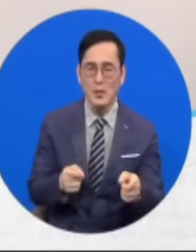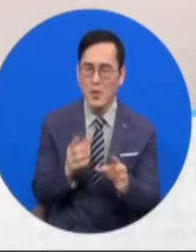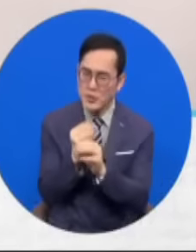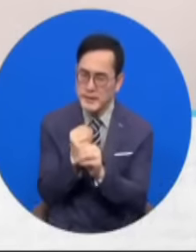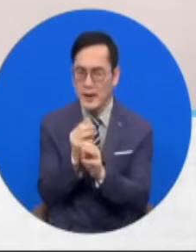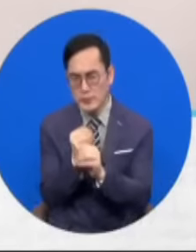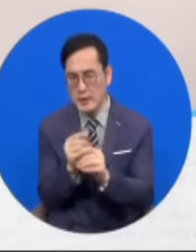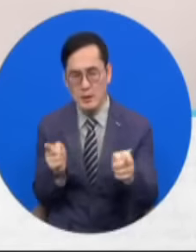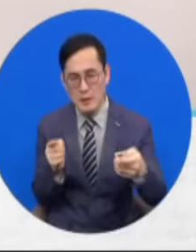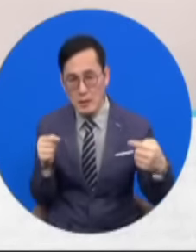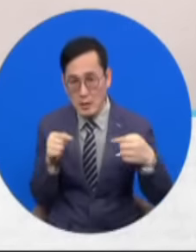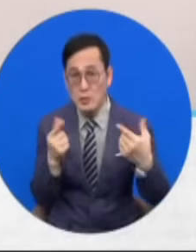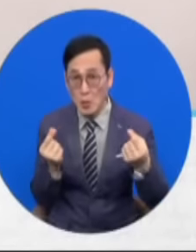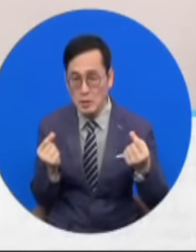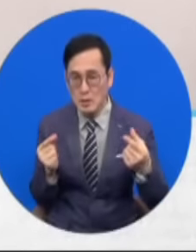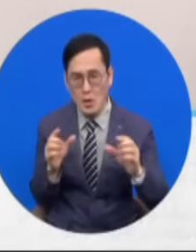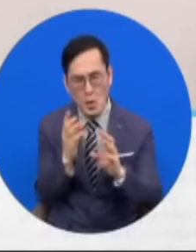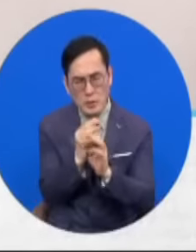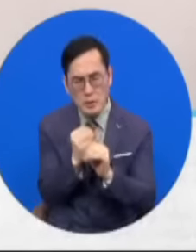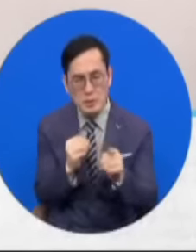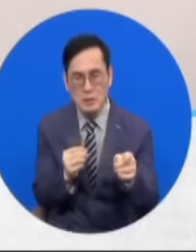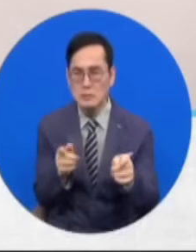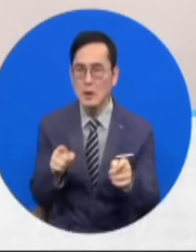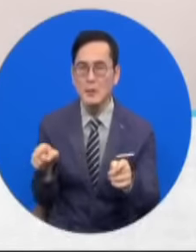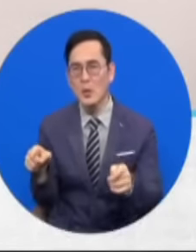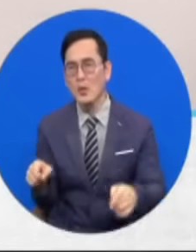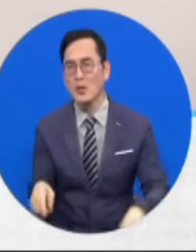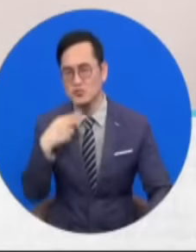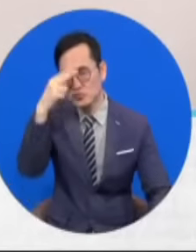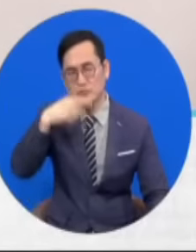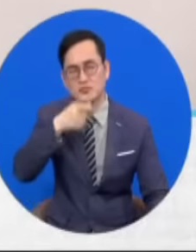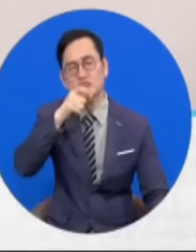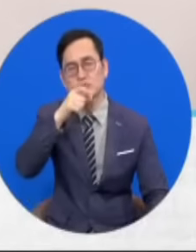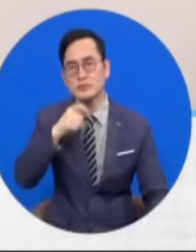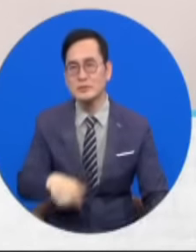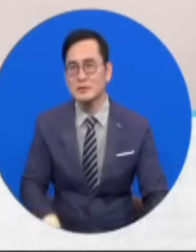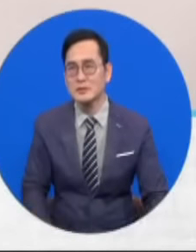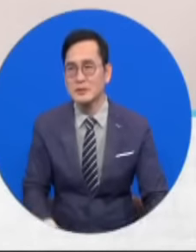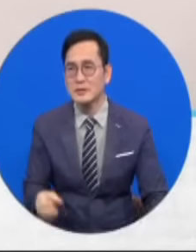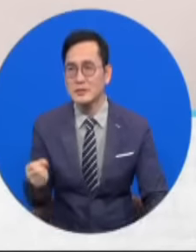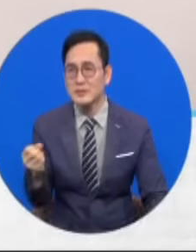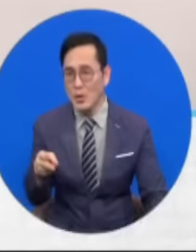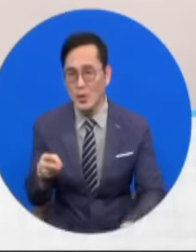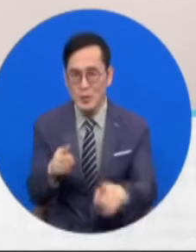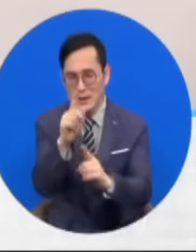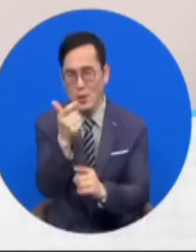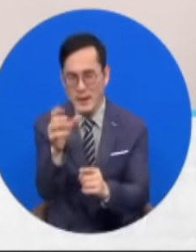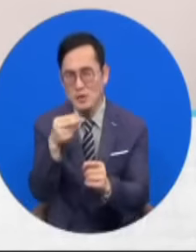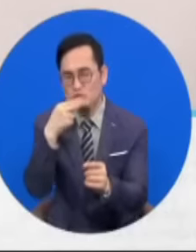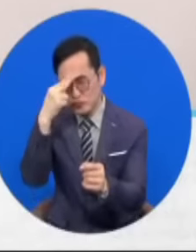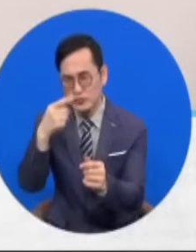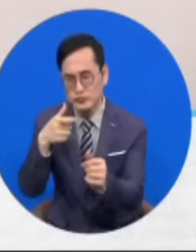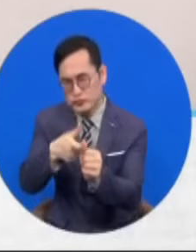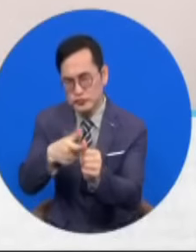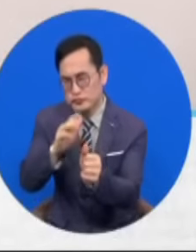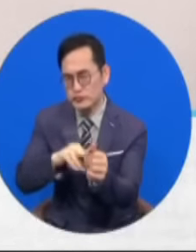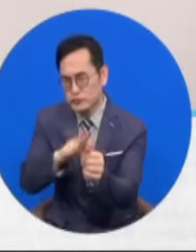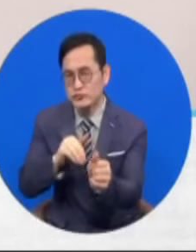넣었을까 근데이 검 박사님 검사가 이화영 술자리 회의와 관련해서 민주당이 계속적으로 공격을 했던